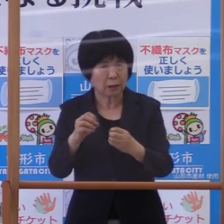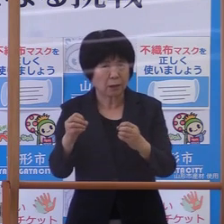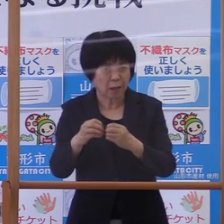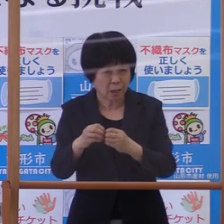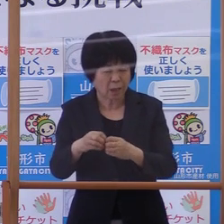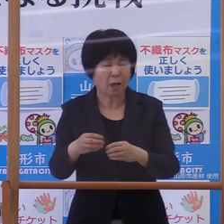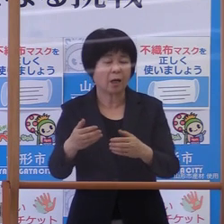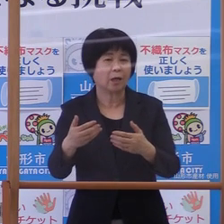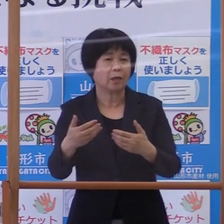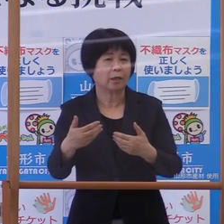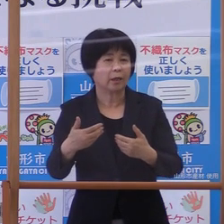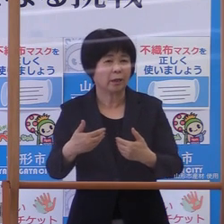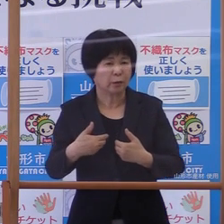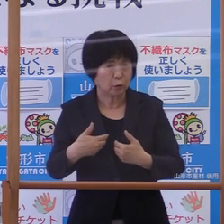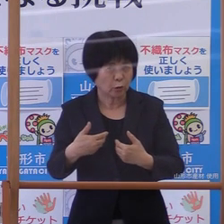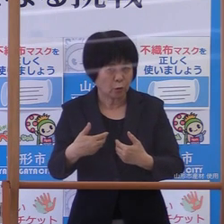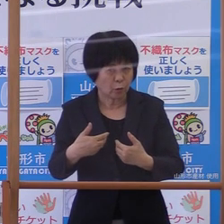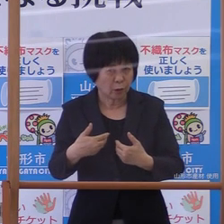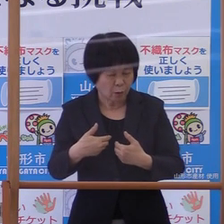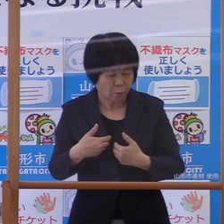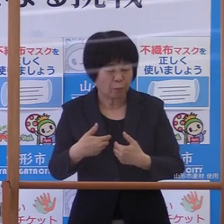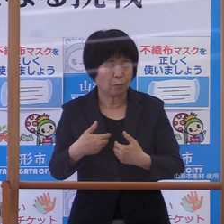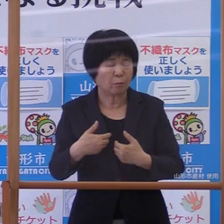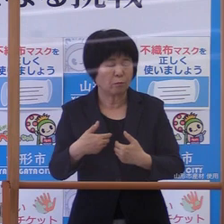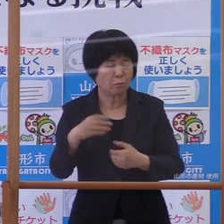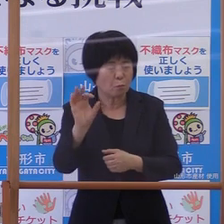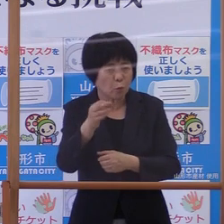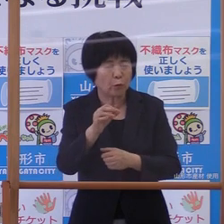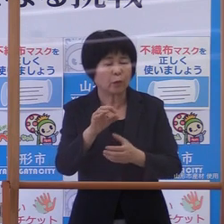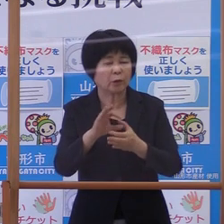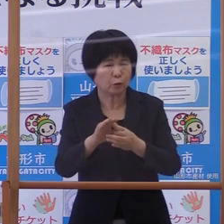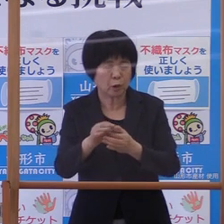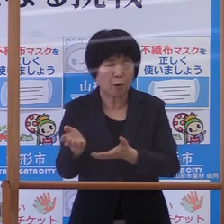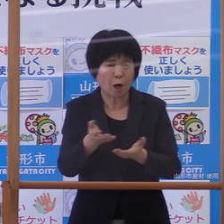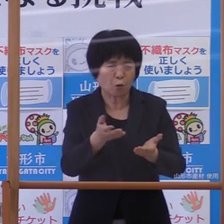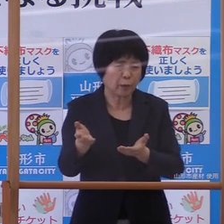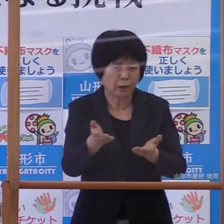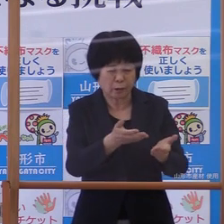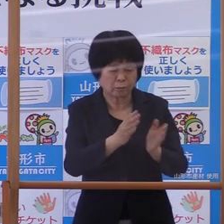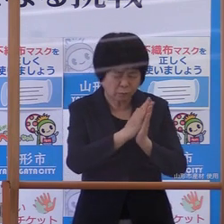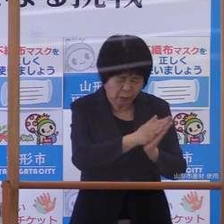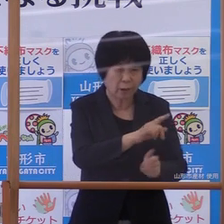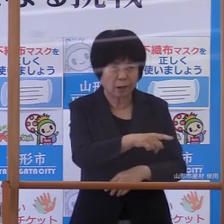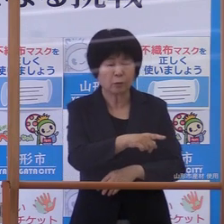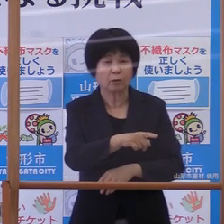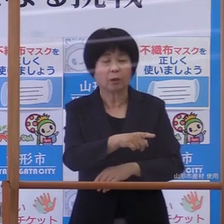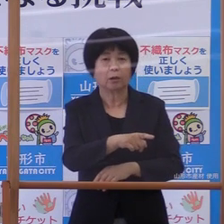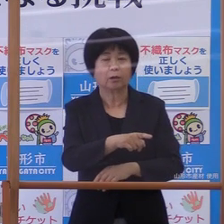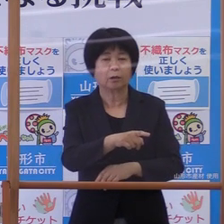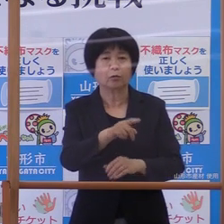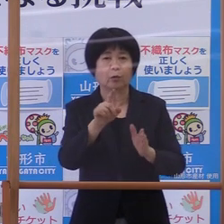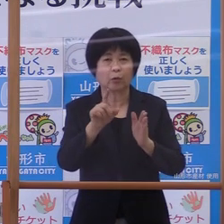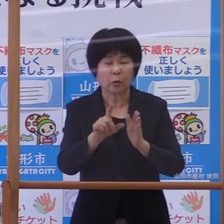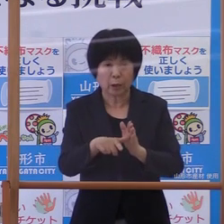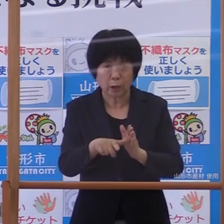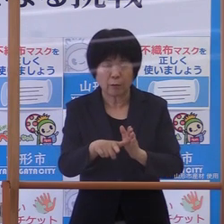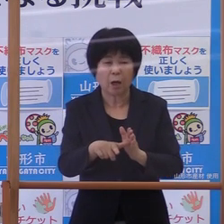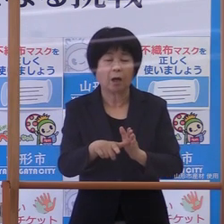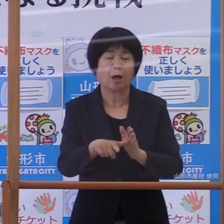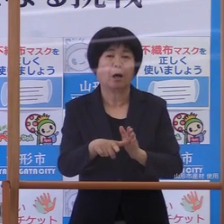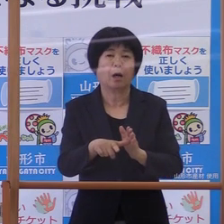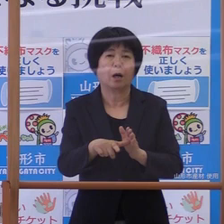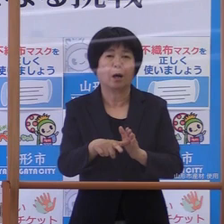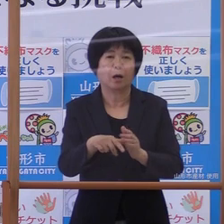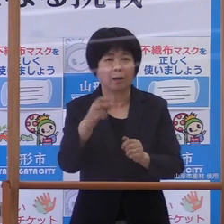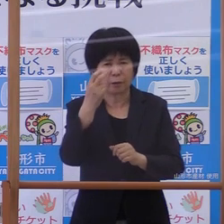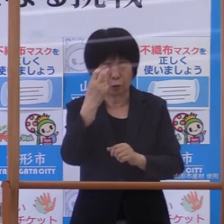必要なものはあの運び出していただくと、まあ、そして、そうなった際にはですね、あの